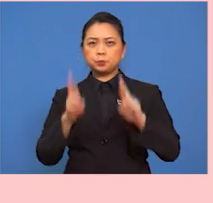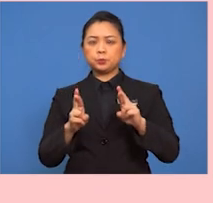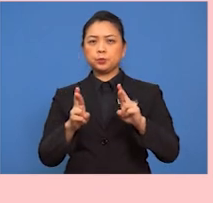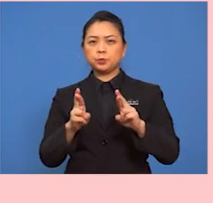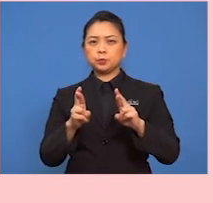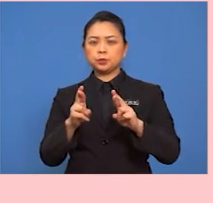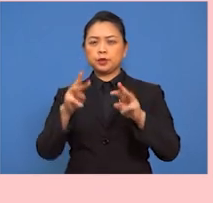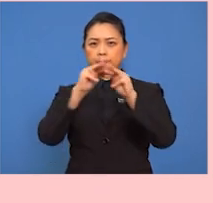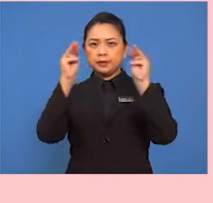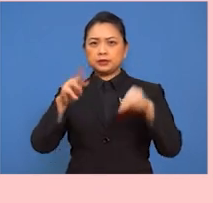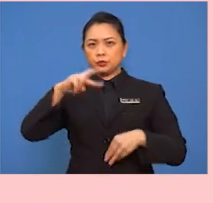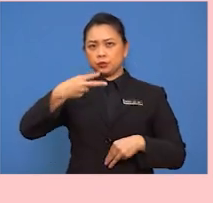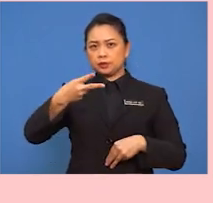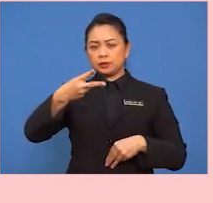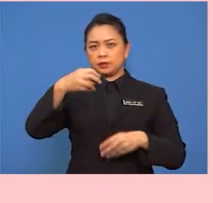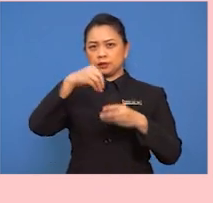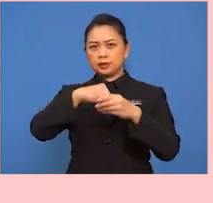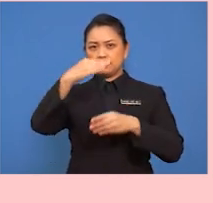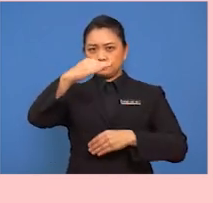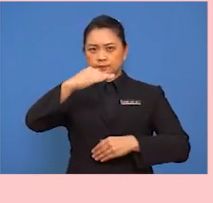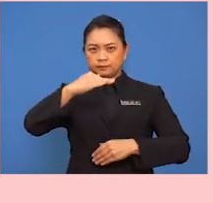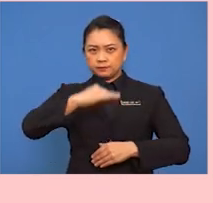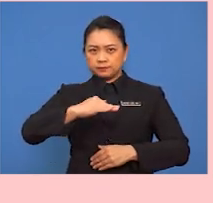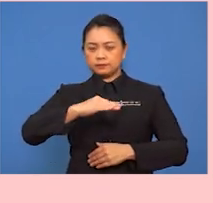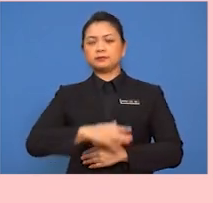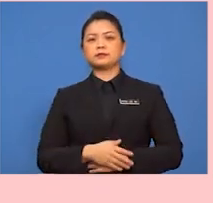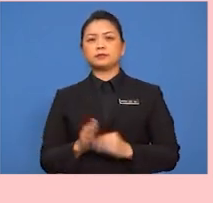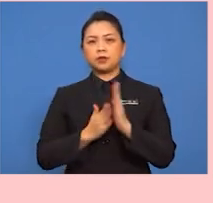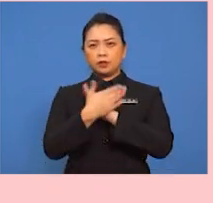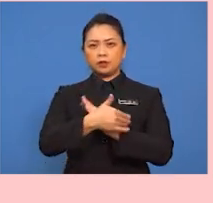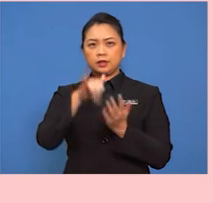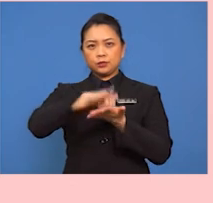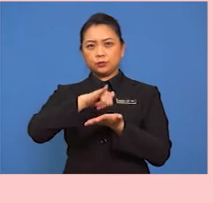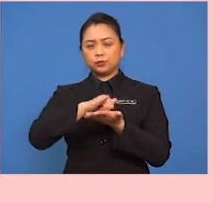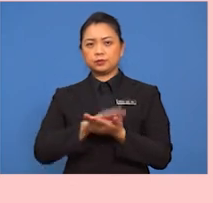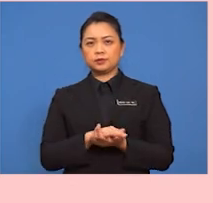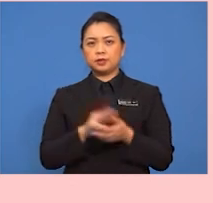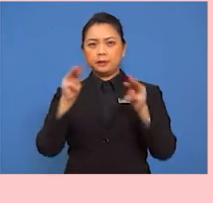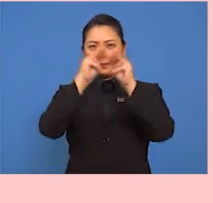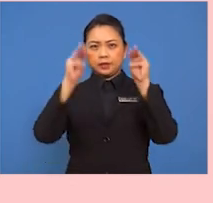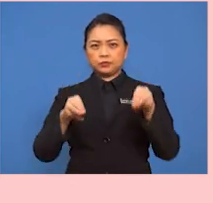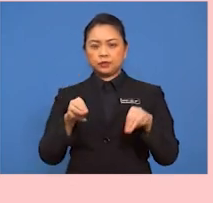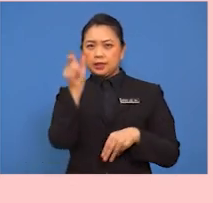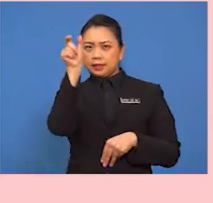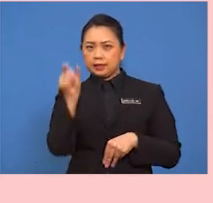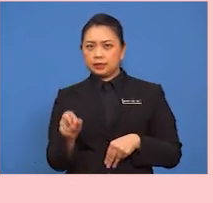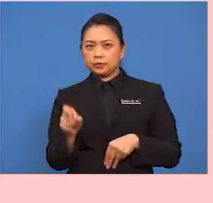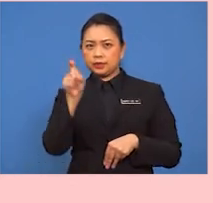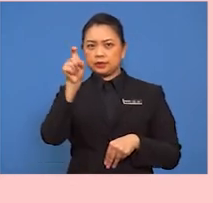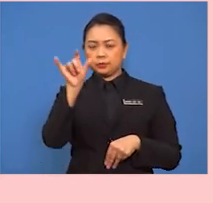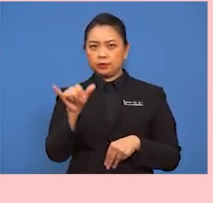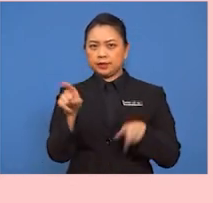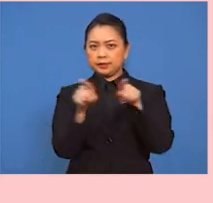songsang dalam baris seterusnya. Oleh itu, matriks laju X, Y